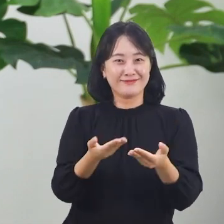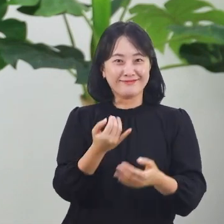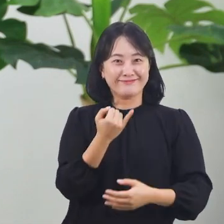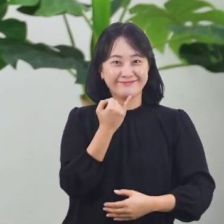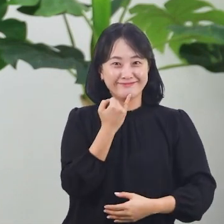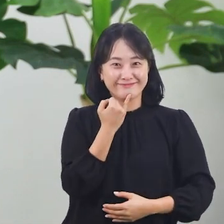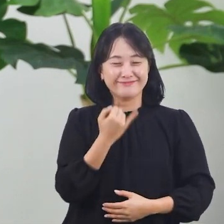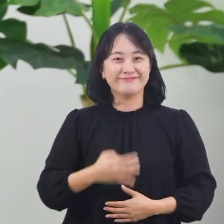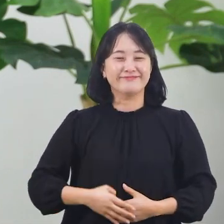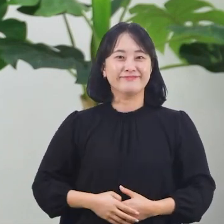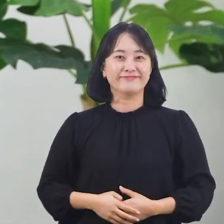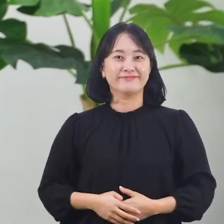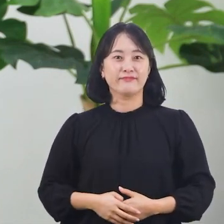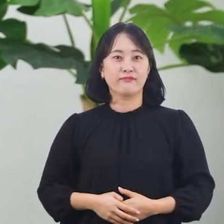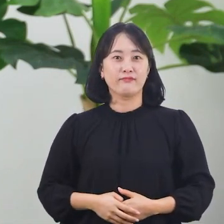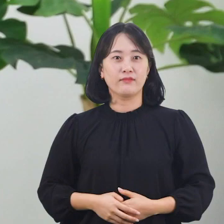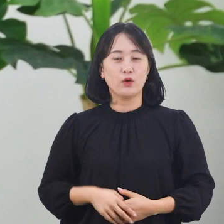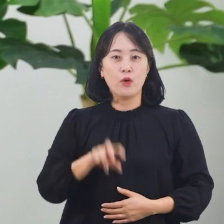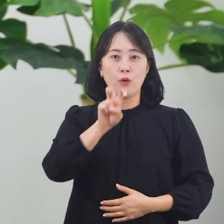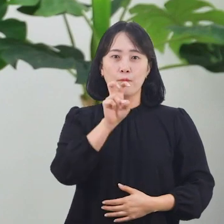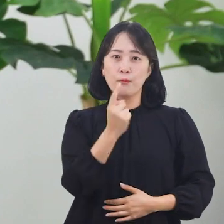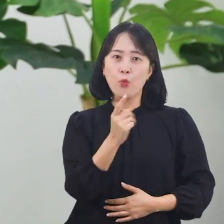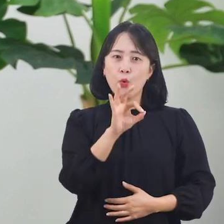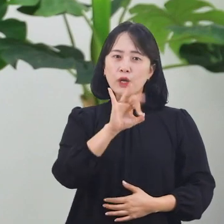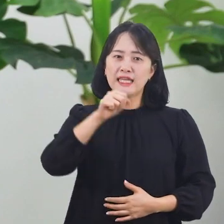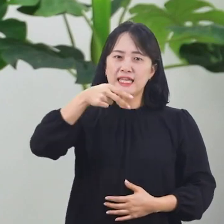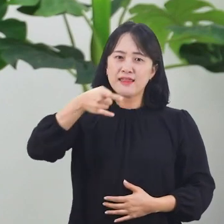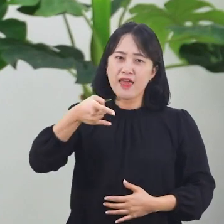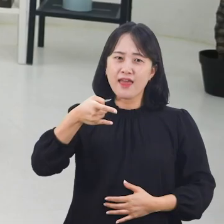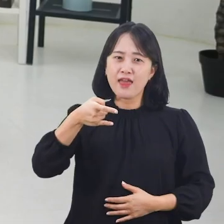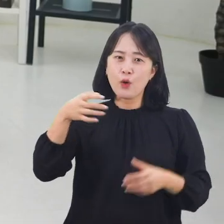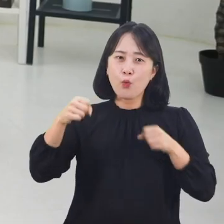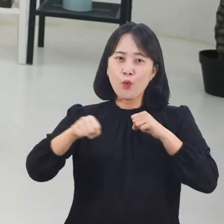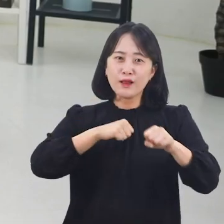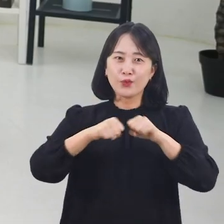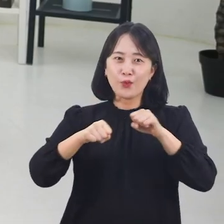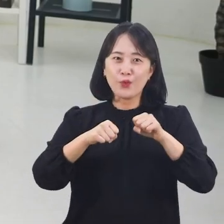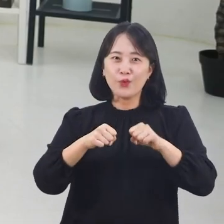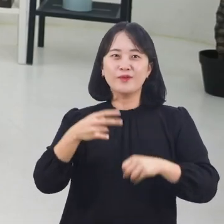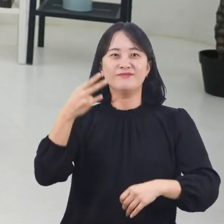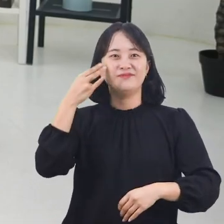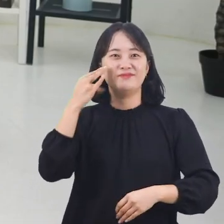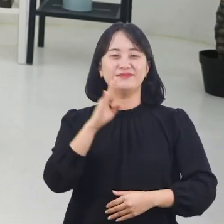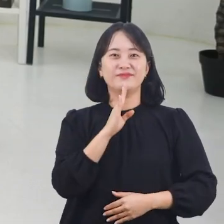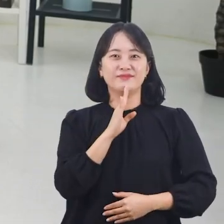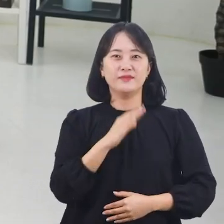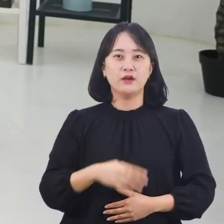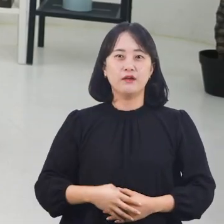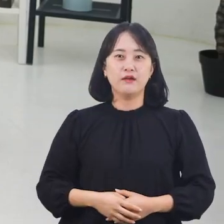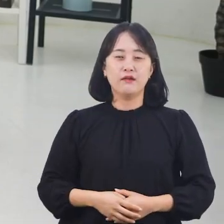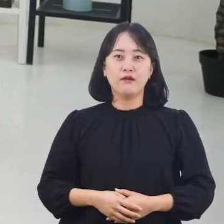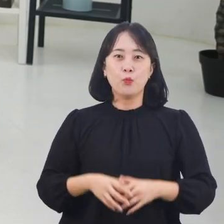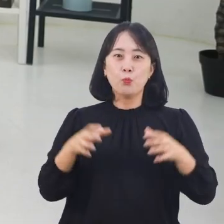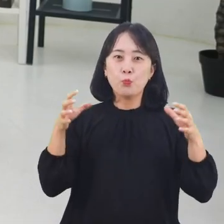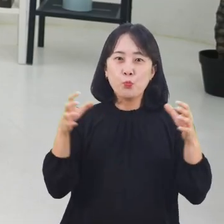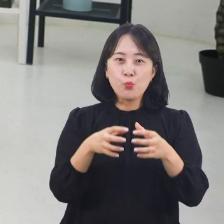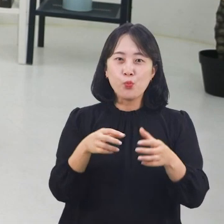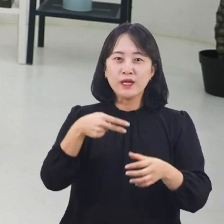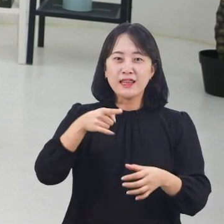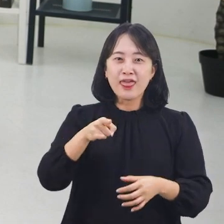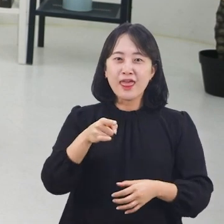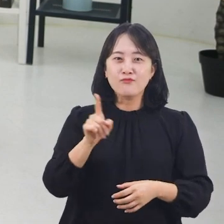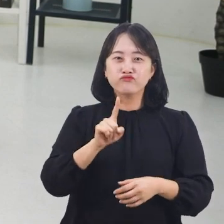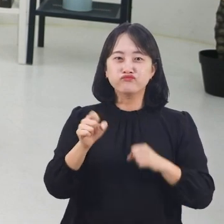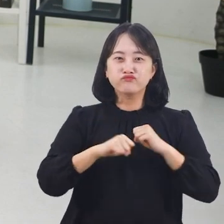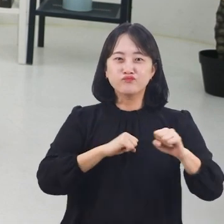하는데요. 선생님께서는 모의세 회원 활동을 하셨다고요? 네, 맞습니다. 모의세가 어떤